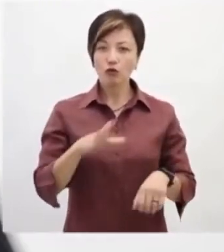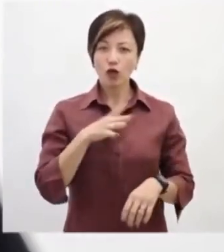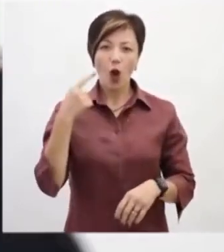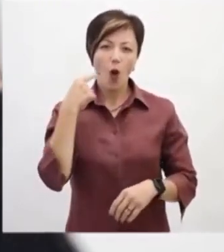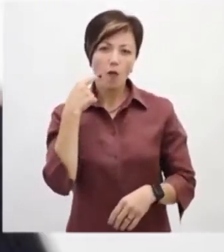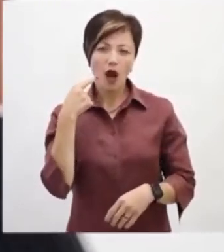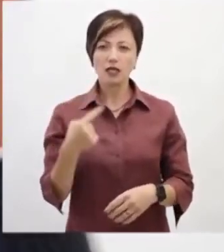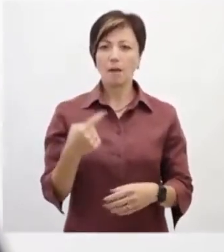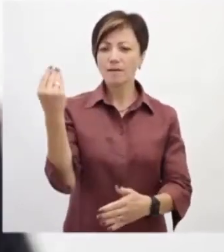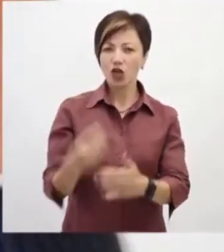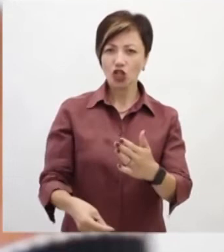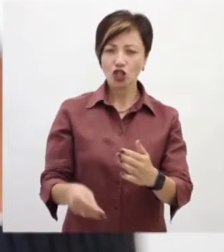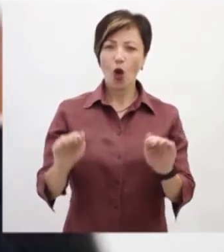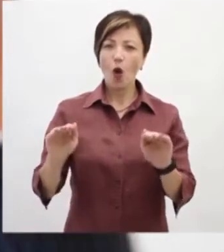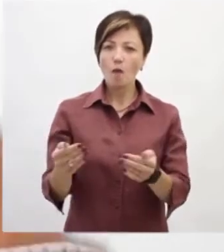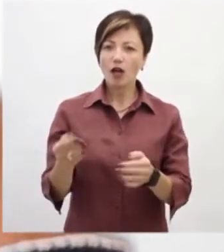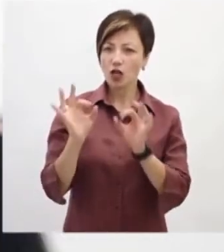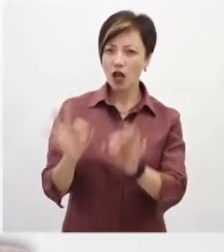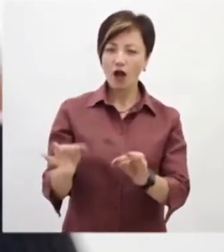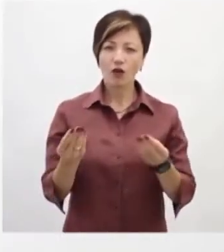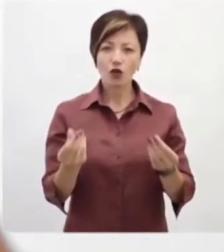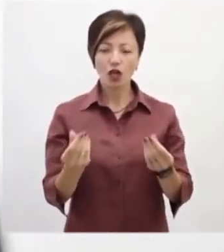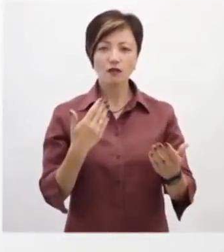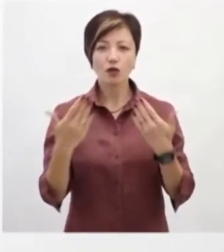сім'єю, контроль щодо місця знаходження та інше.